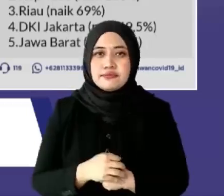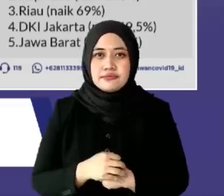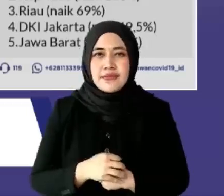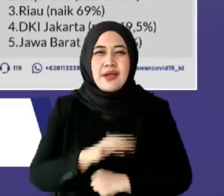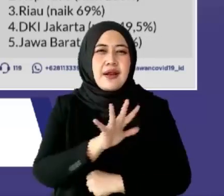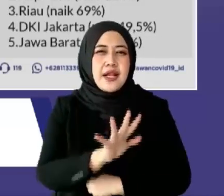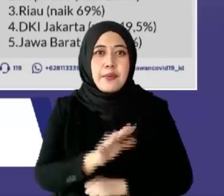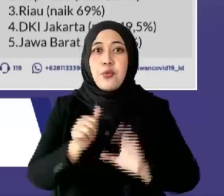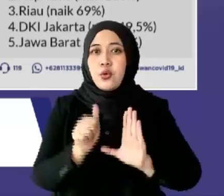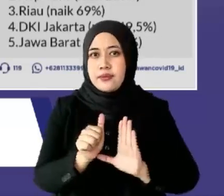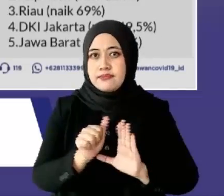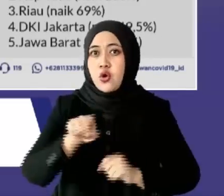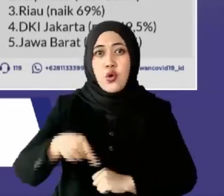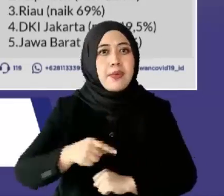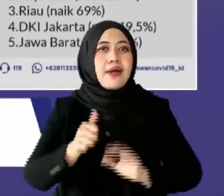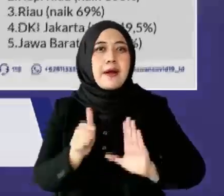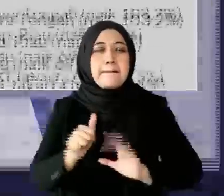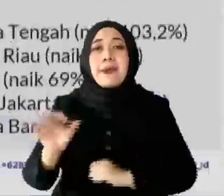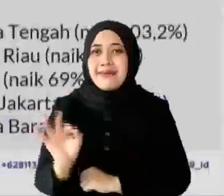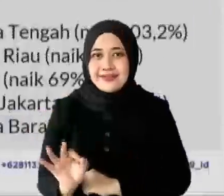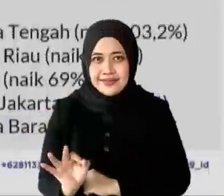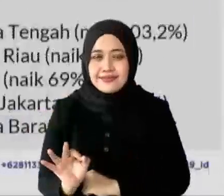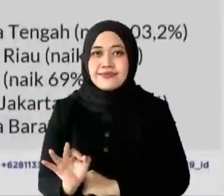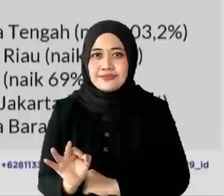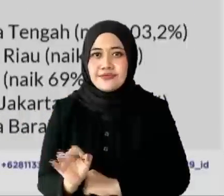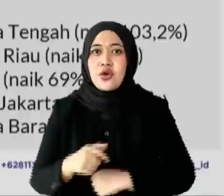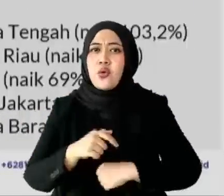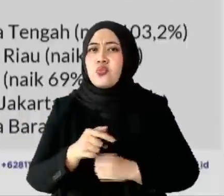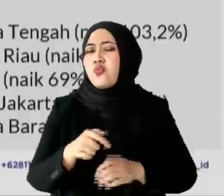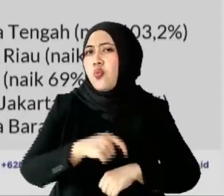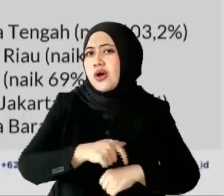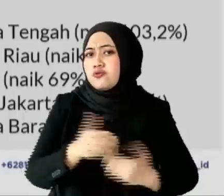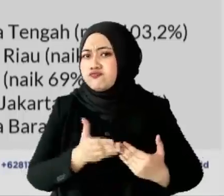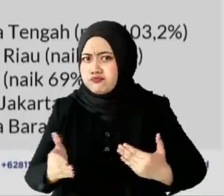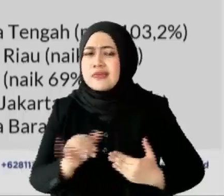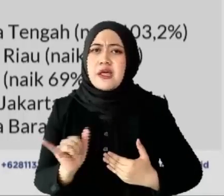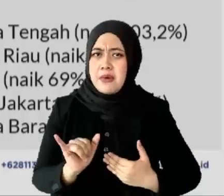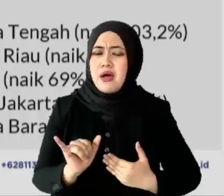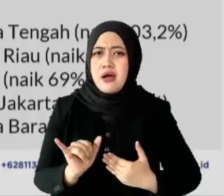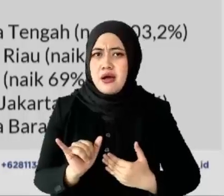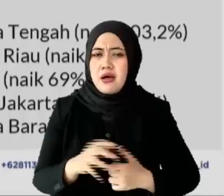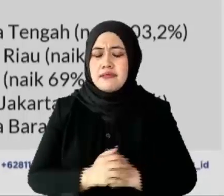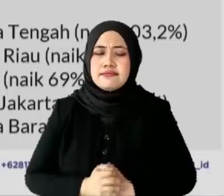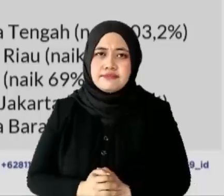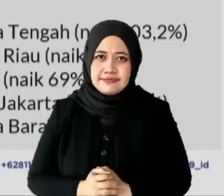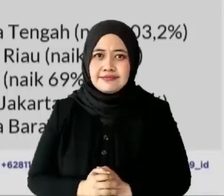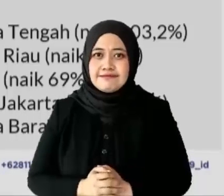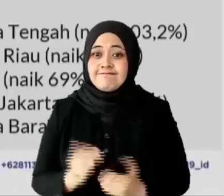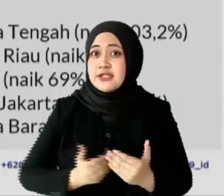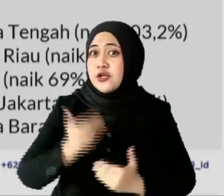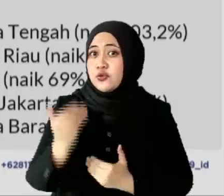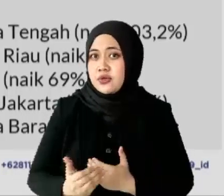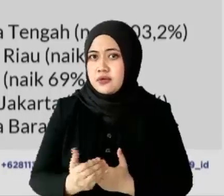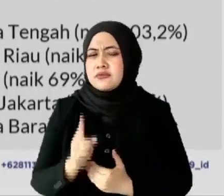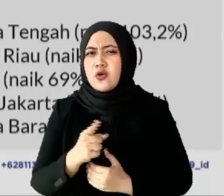sebesar 56,6% pada rentang waktu yang sama. Selanjutnya, jika dilihat